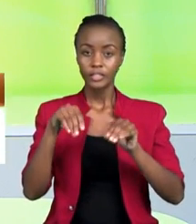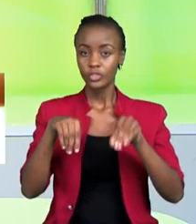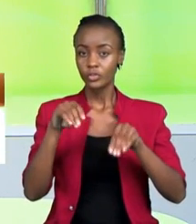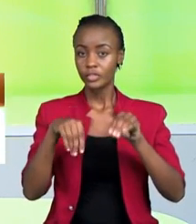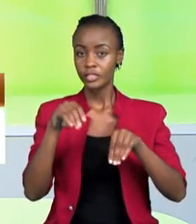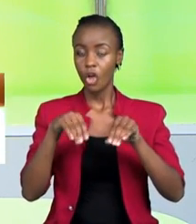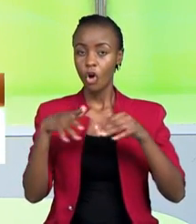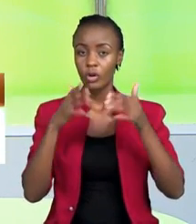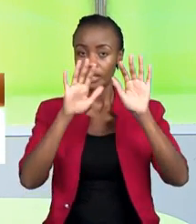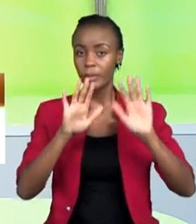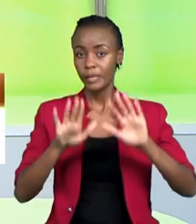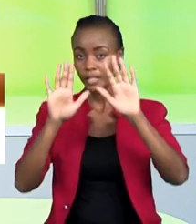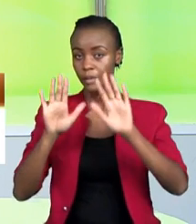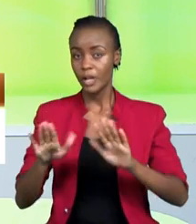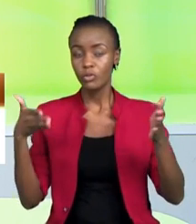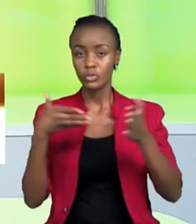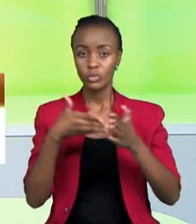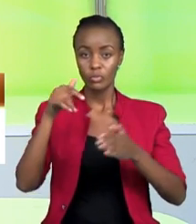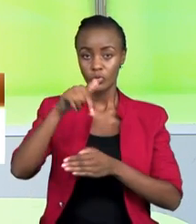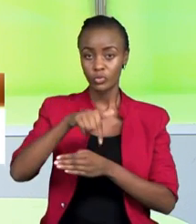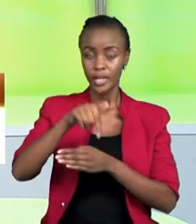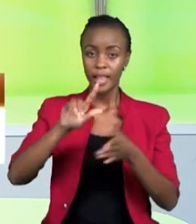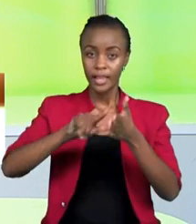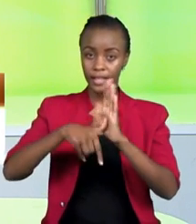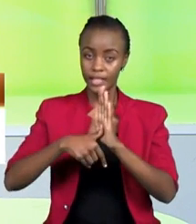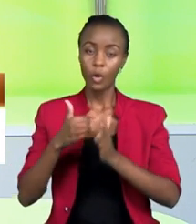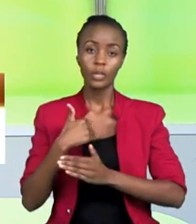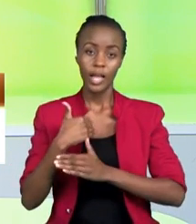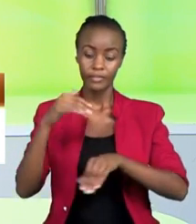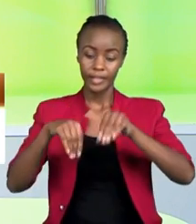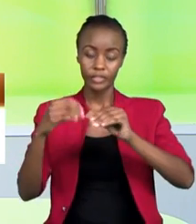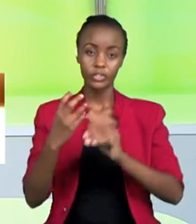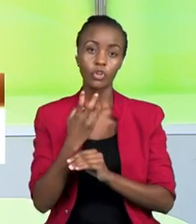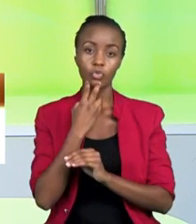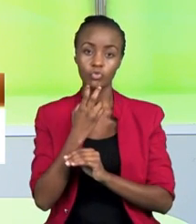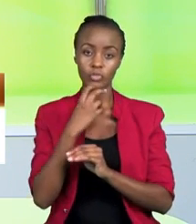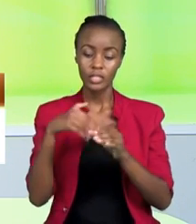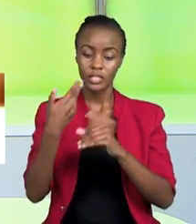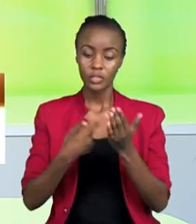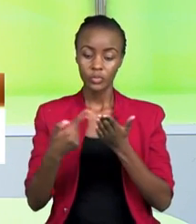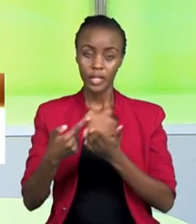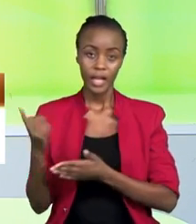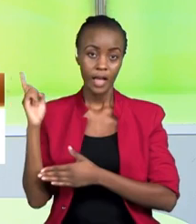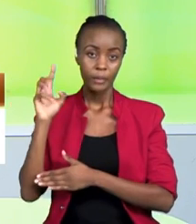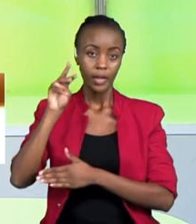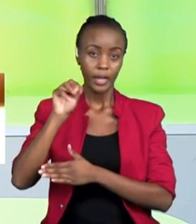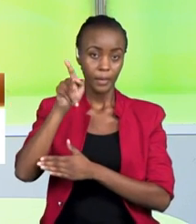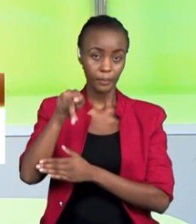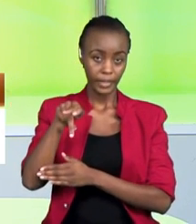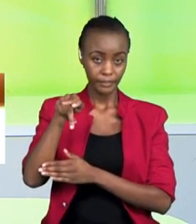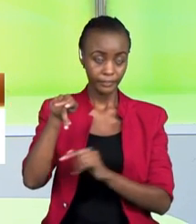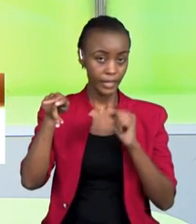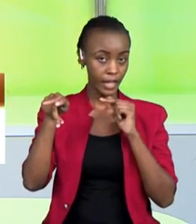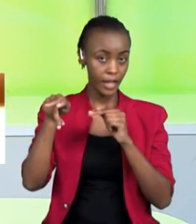leo kabla ya kufanyika kwa uchaguzi huo siku ya Jumanne wiki ijayo. Uchaguzi huo unajiri baada aliyekuwa mbunge wa eneo hilo Oro